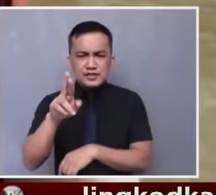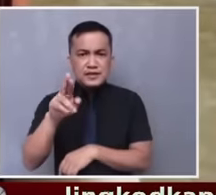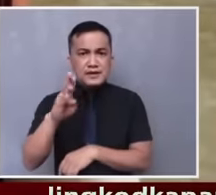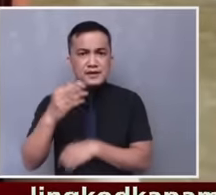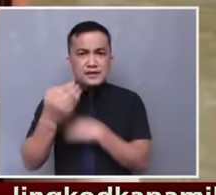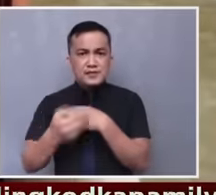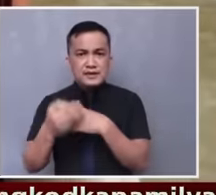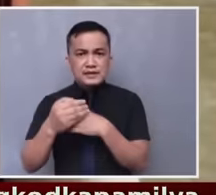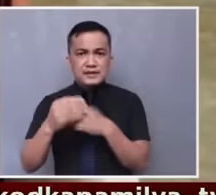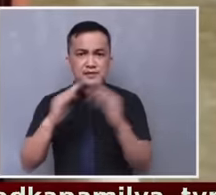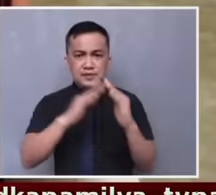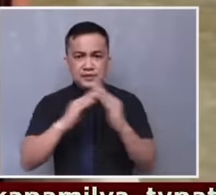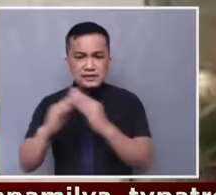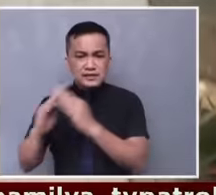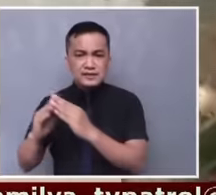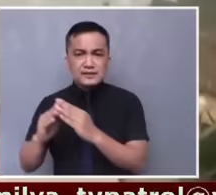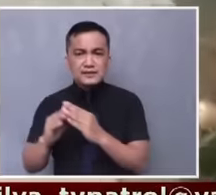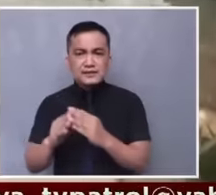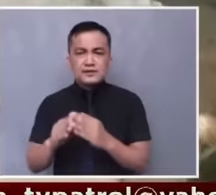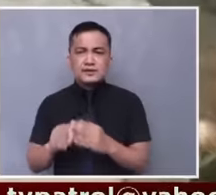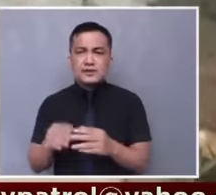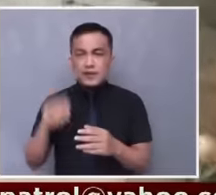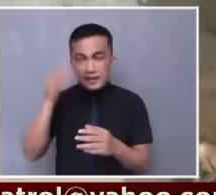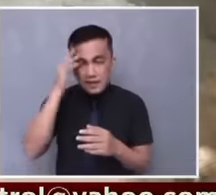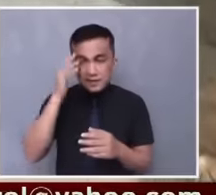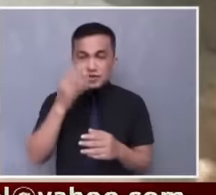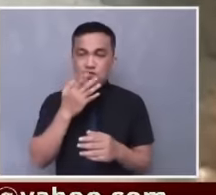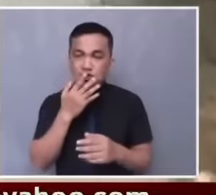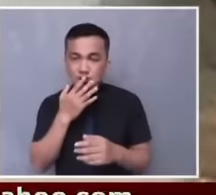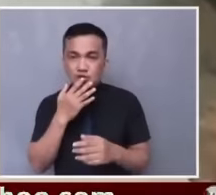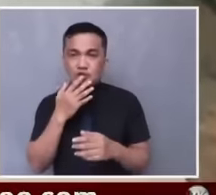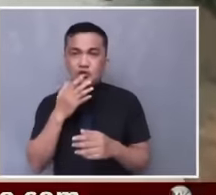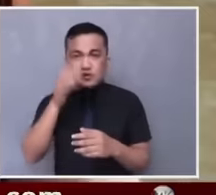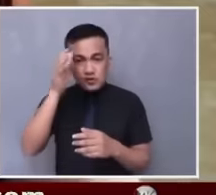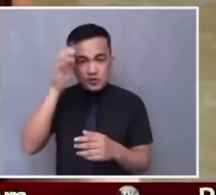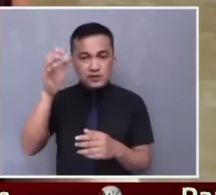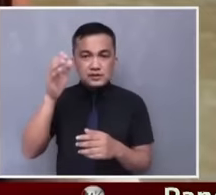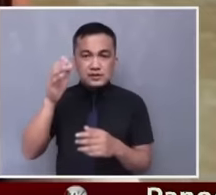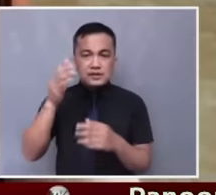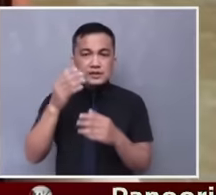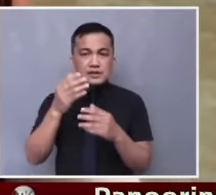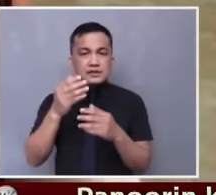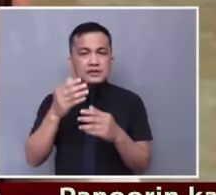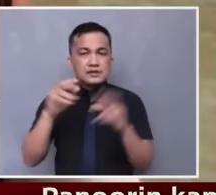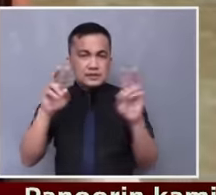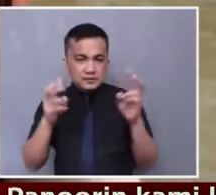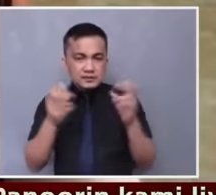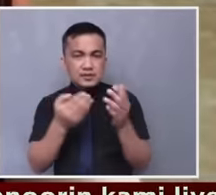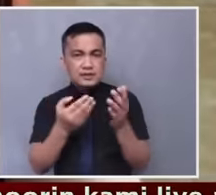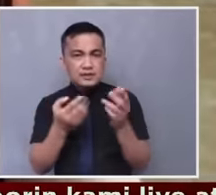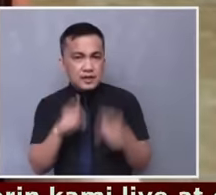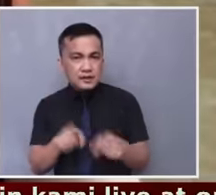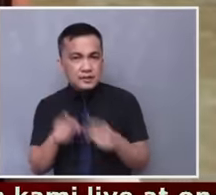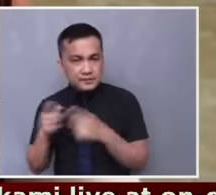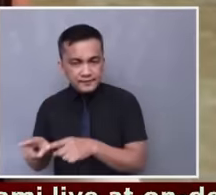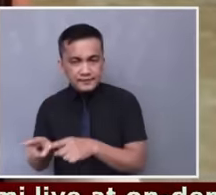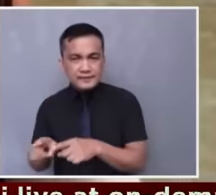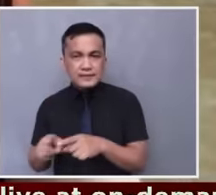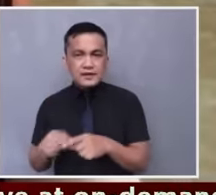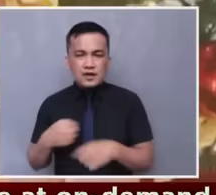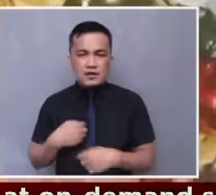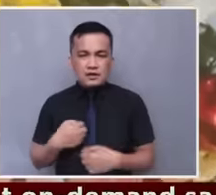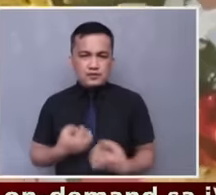So the color, the concept, the things happen sa atin. So yun yung kaya namin nabuo yung